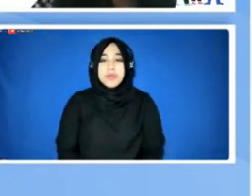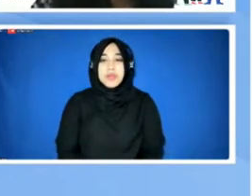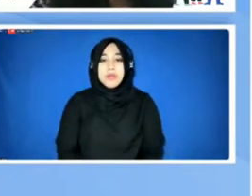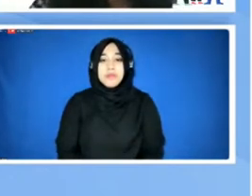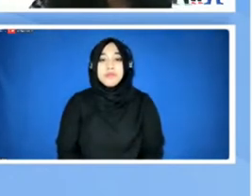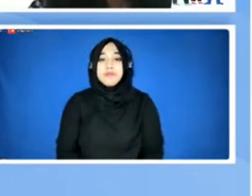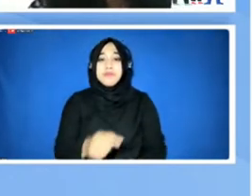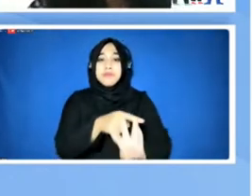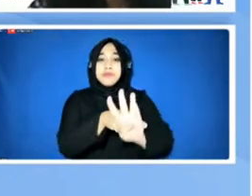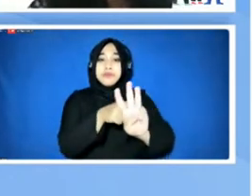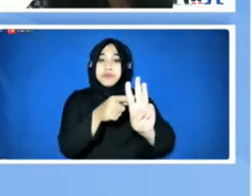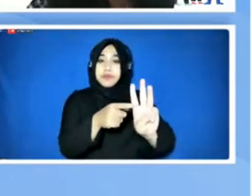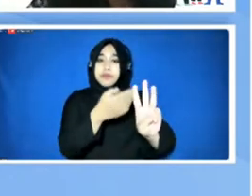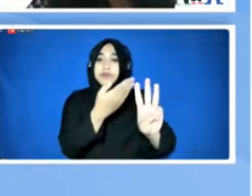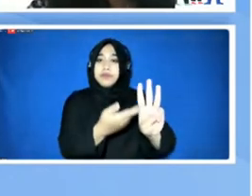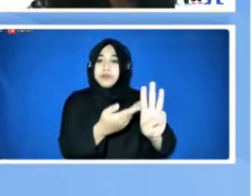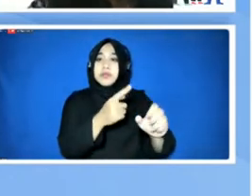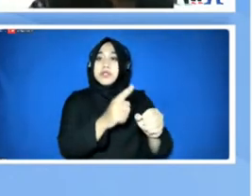akan saya